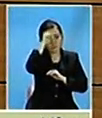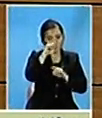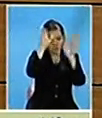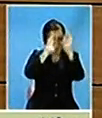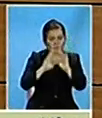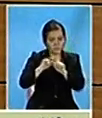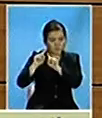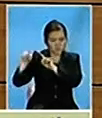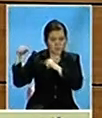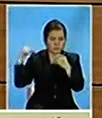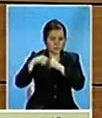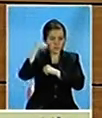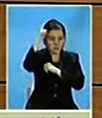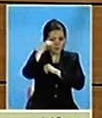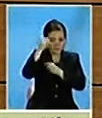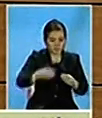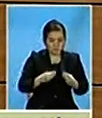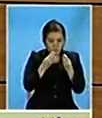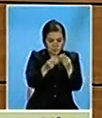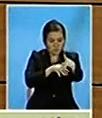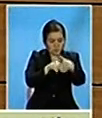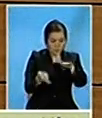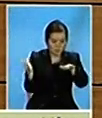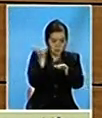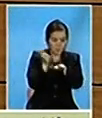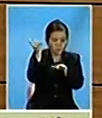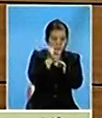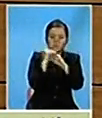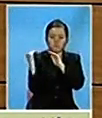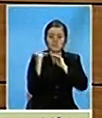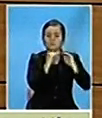าวนั้นเป็นรถเมย์ของประชาชนทุกกลุ่มทุกคนเป็